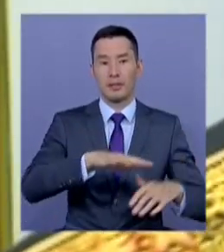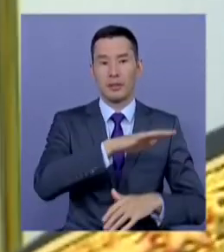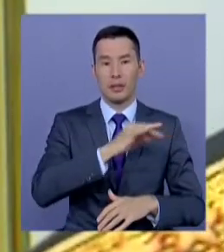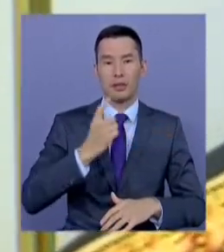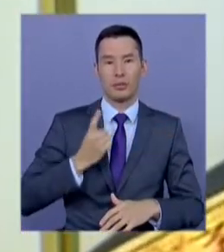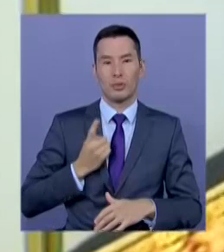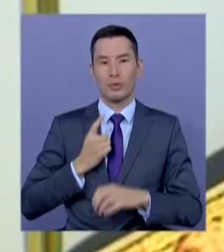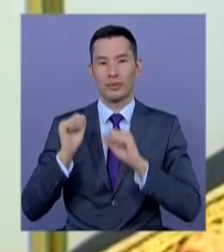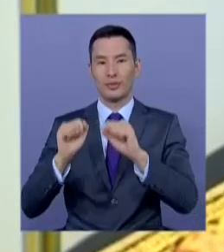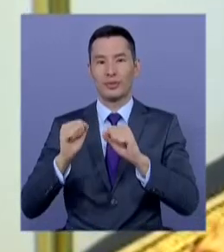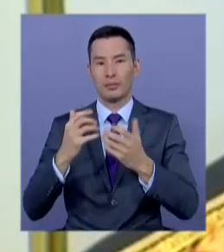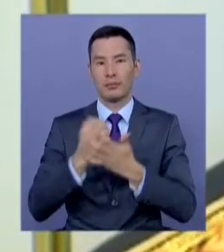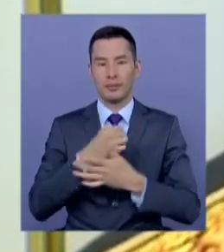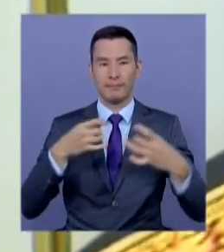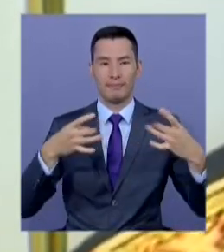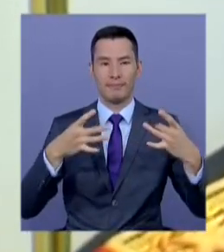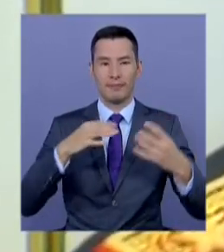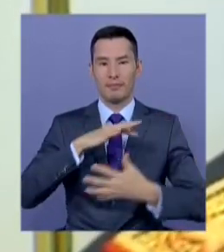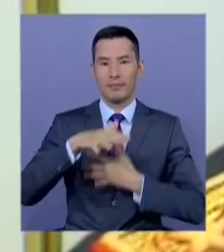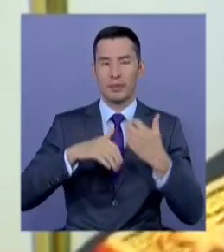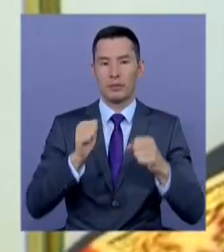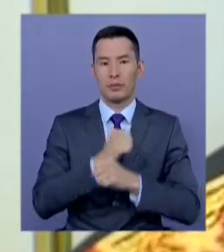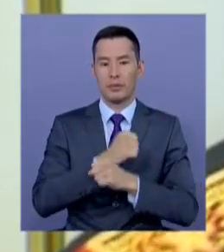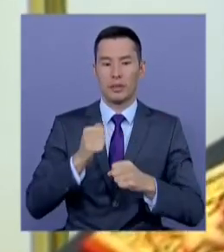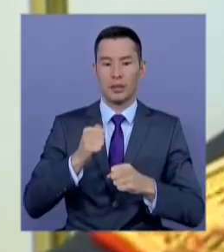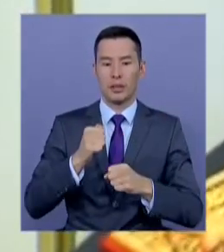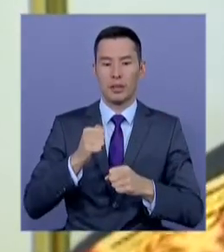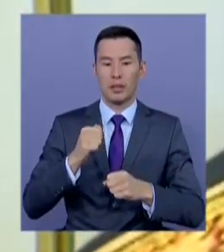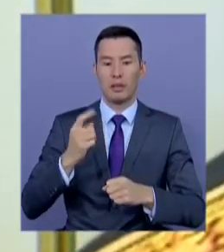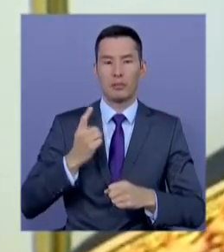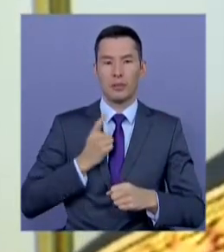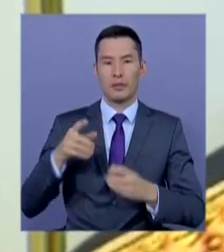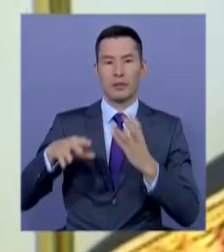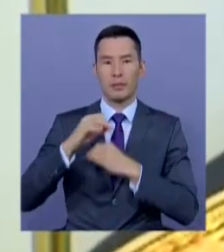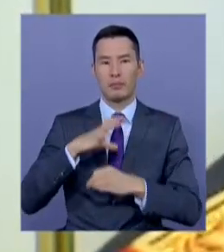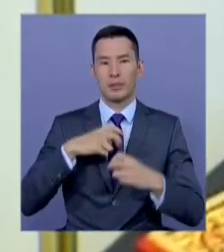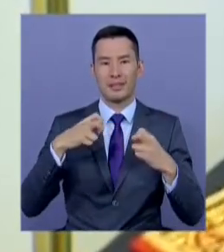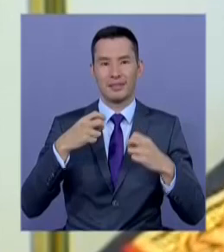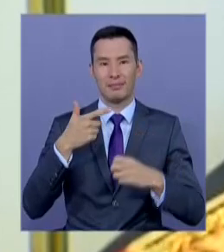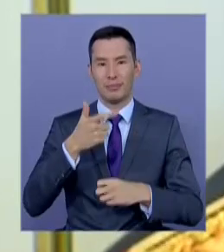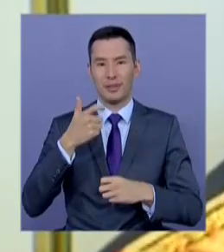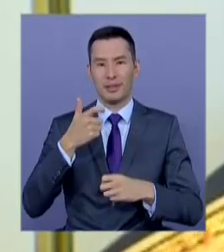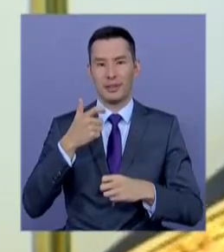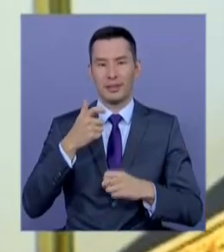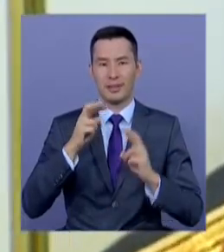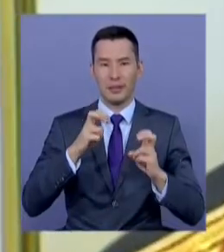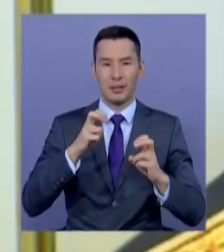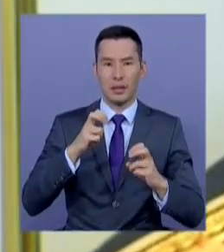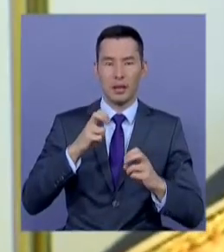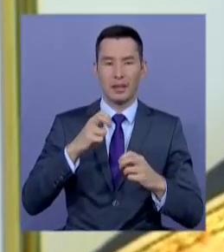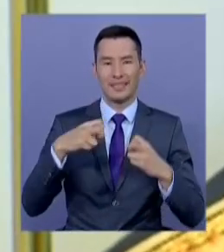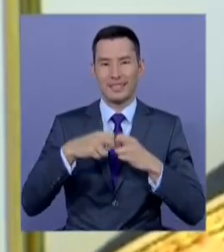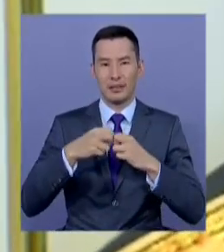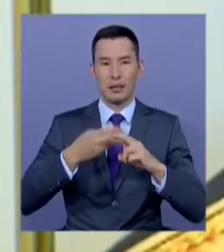күзет қызметкерлері арасында туындады. Төбелеске ұласқан күзет қызметкерлері травматикалық қару қолданған. Жанжал нақты неден шықты,